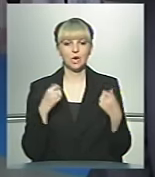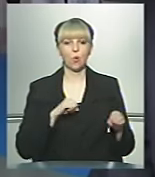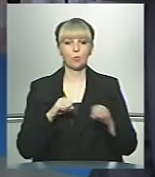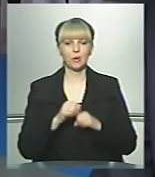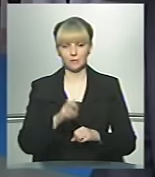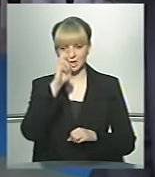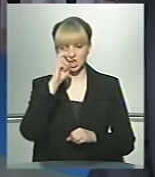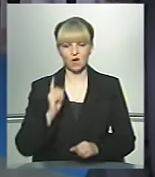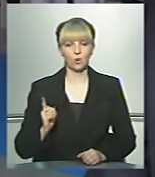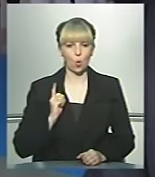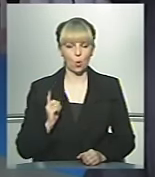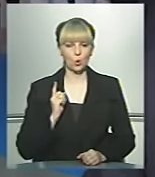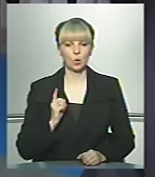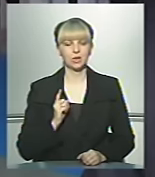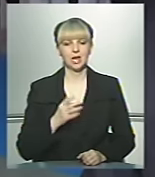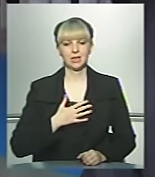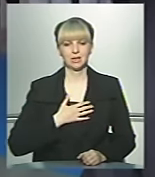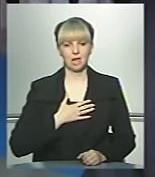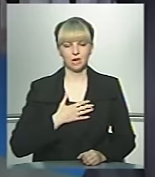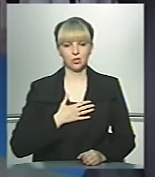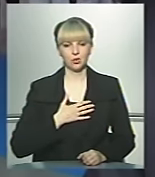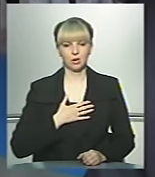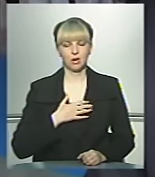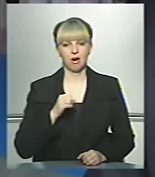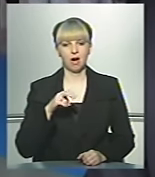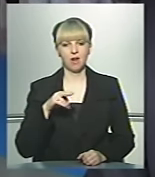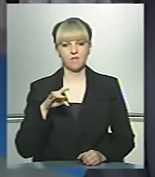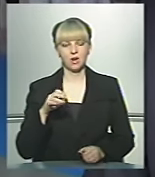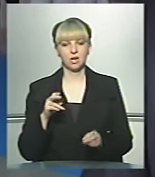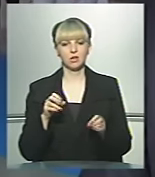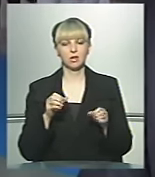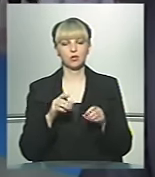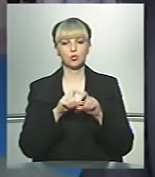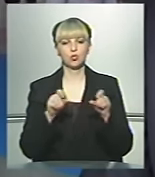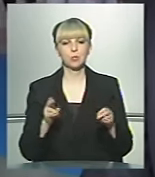управління державної охорони, офіцери нашої Альфи Служби безпеки України і